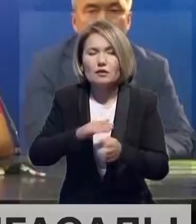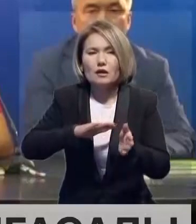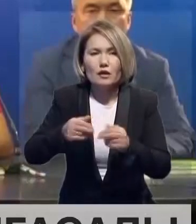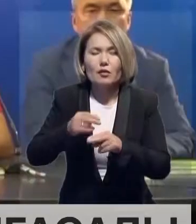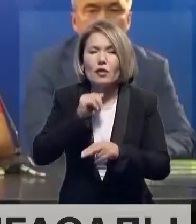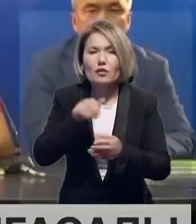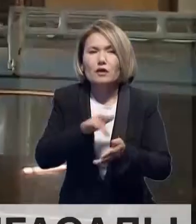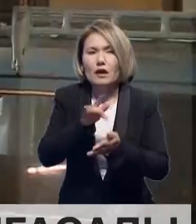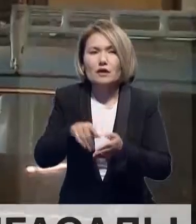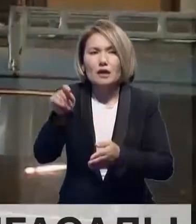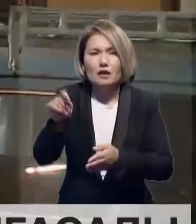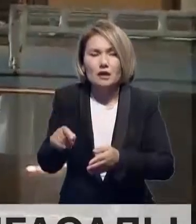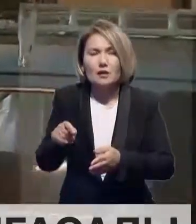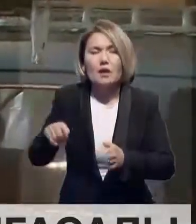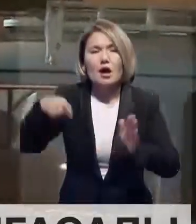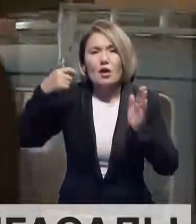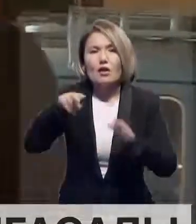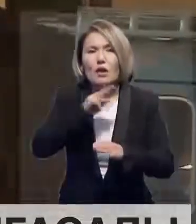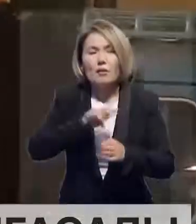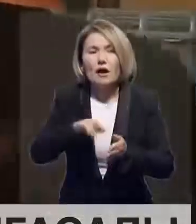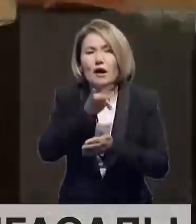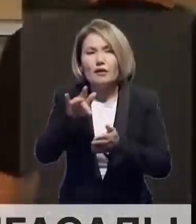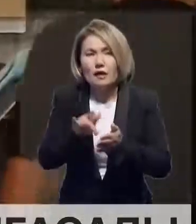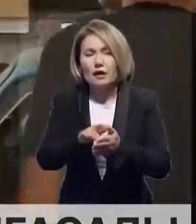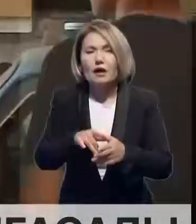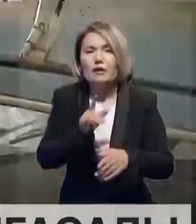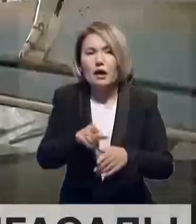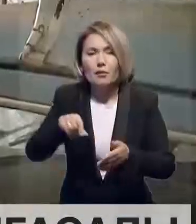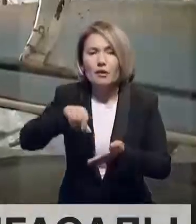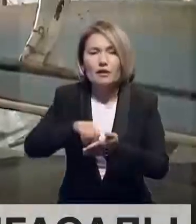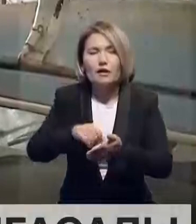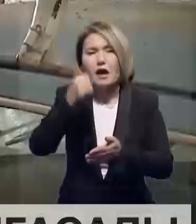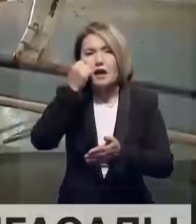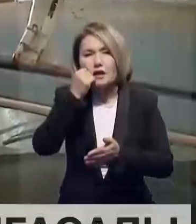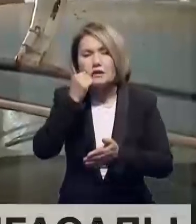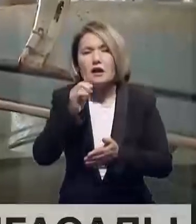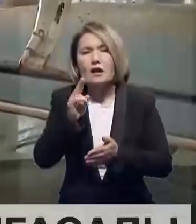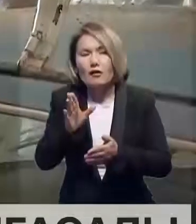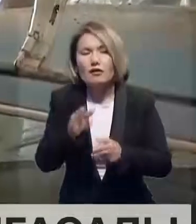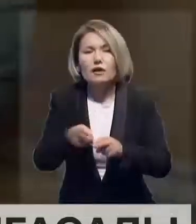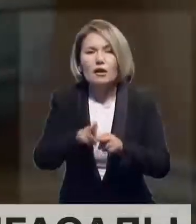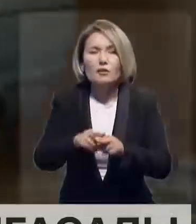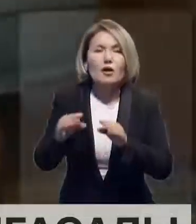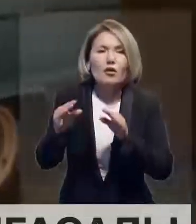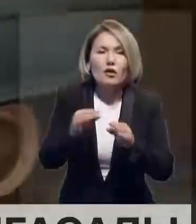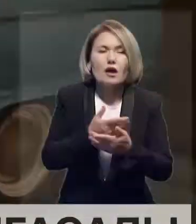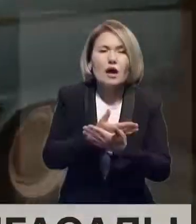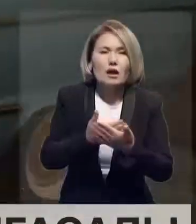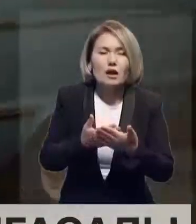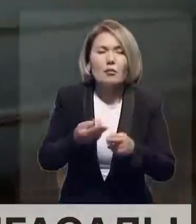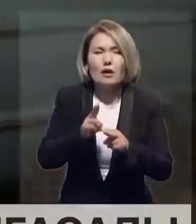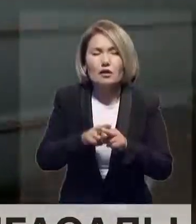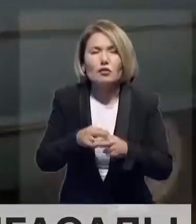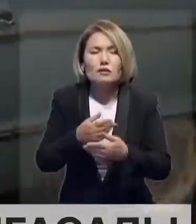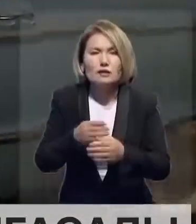осы жаққа келіп отырмыз. Түсірілім жұмыстарына қала тұрғындары да қатысуда. Олар ескі пәтерін кеңес кезеңіндегі көліктер мен түрлі бұйымдарды тауып